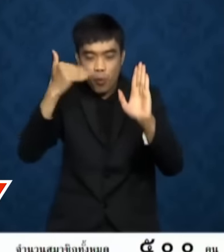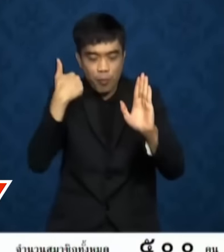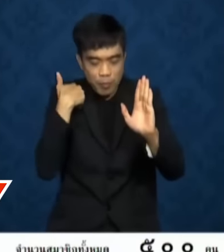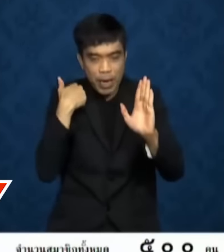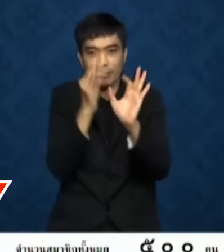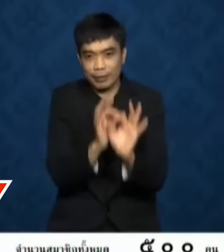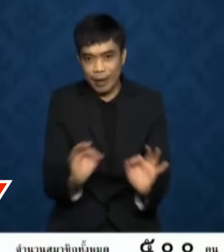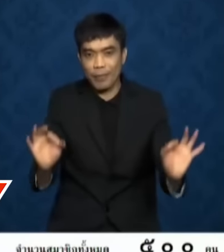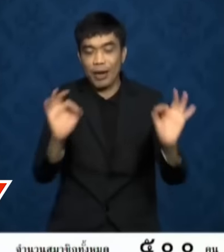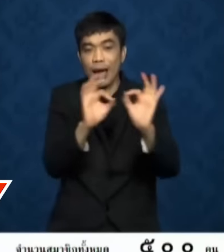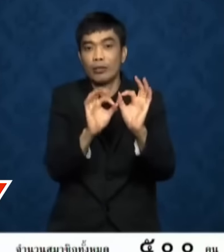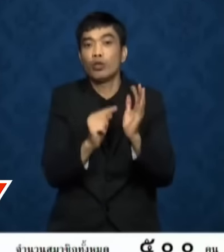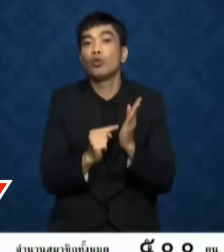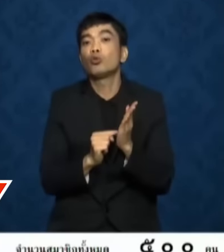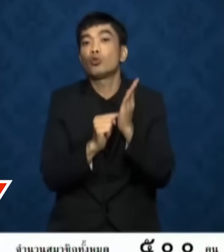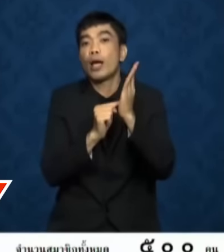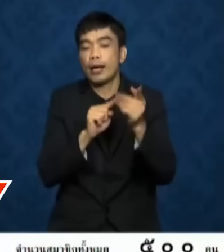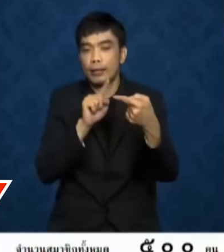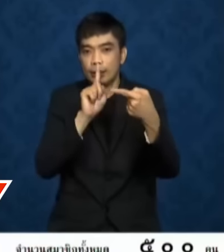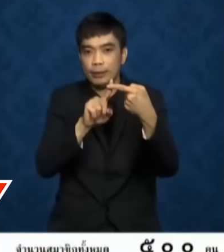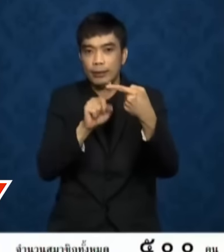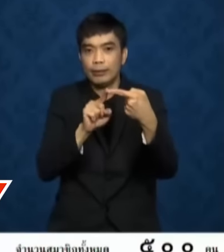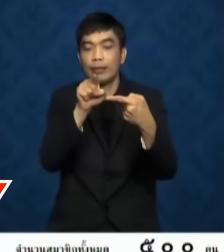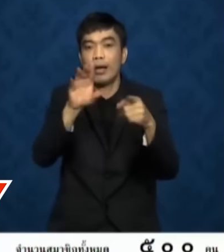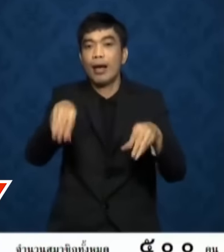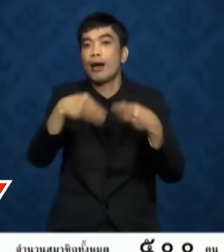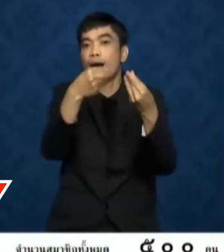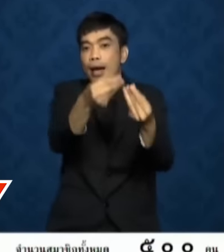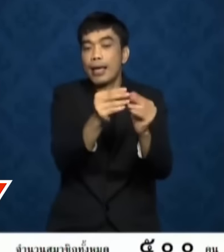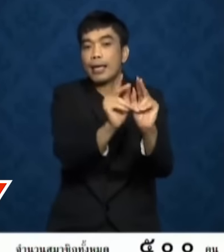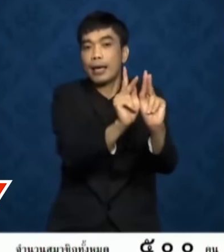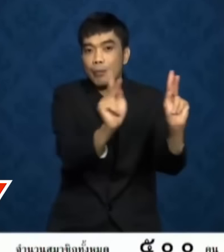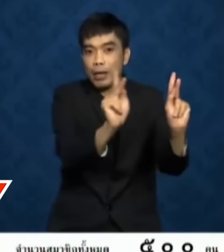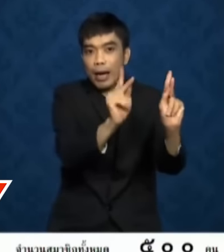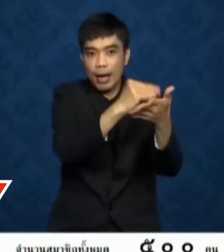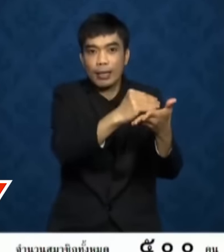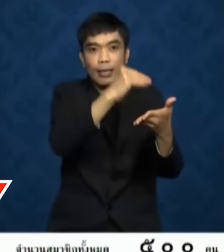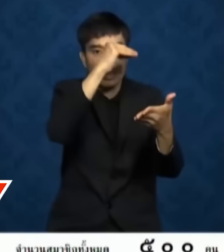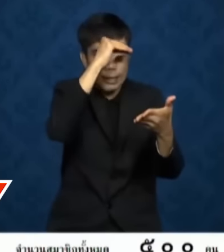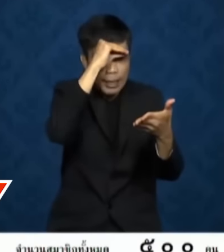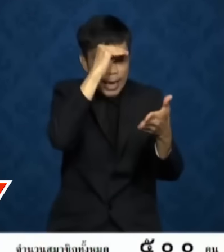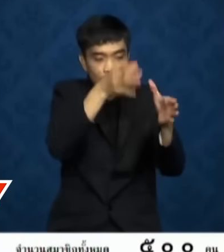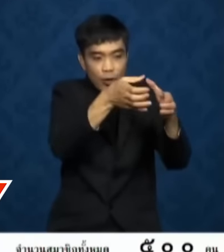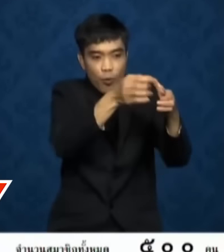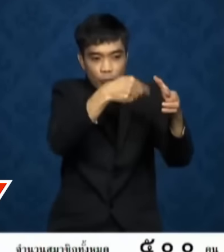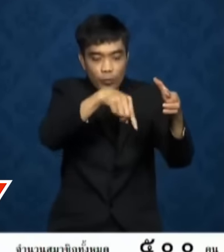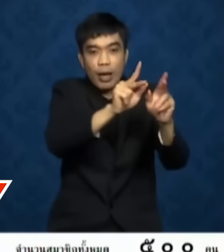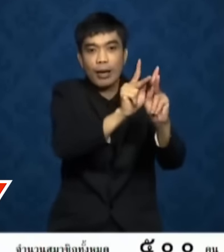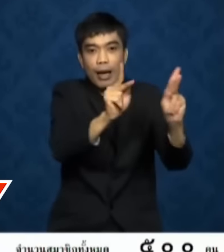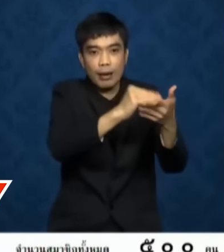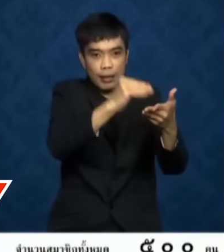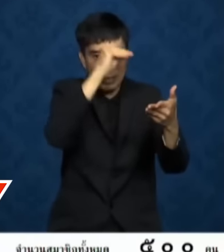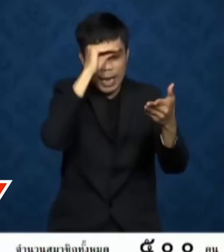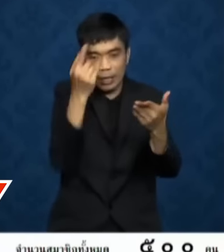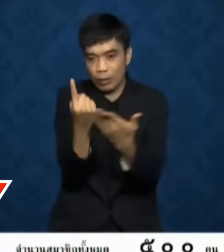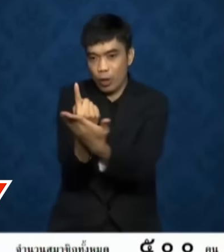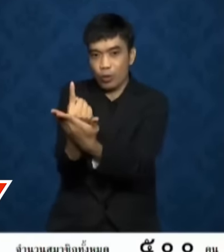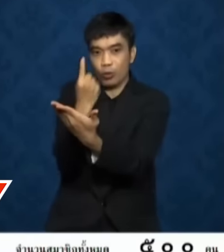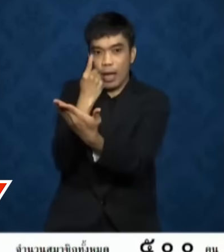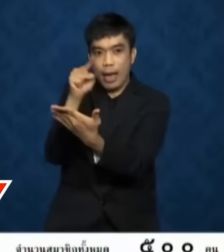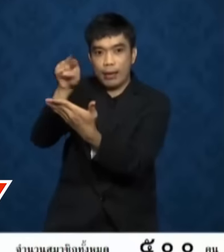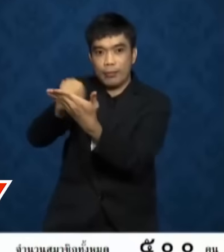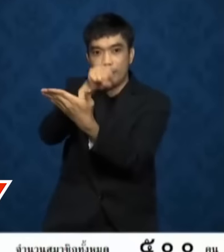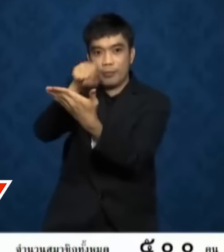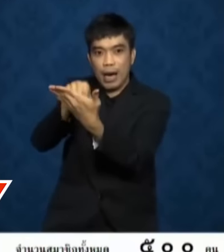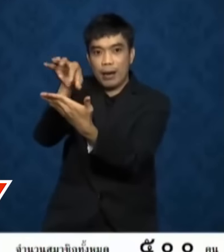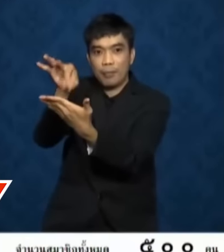ตัวอย่างข้อเสนอที่1ครับท่านประธานคือการกำหนดให้คณะกรรมการสถานศึกษาหรือว่าสกูลบอร์ดนั้นมีตัวแทนนักเรียนที่มาจากการเลือกตั้งจากนักเรียนโด